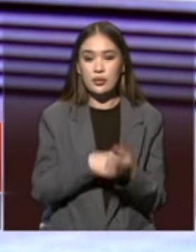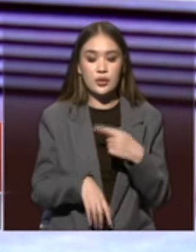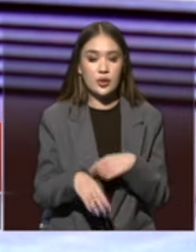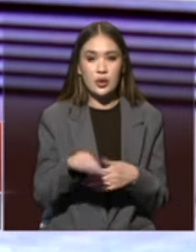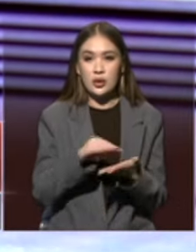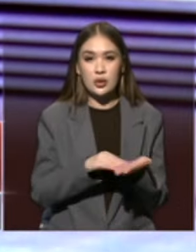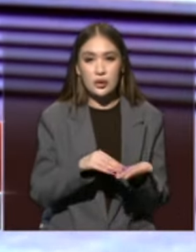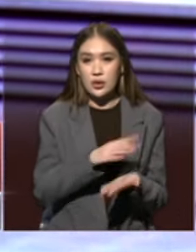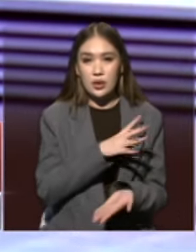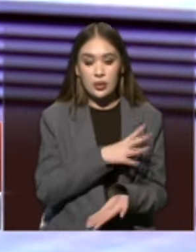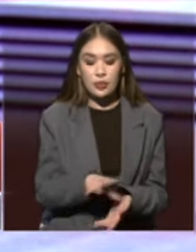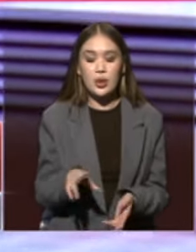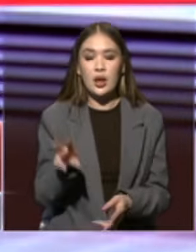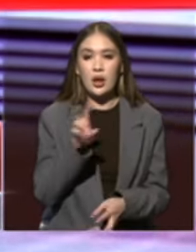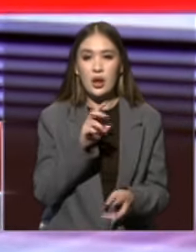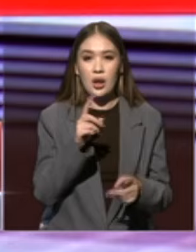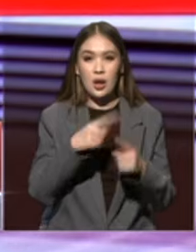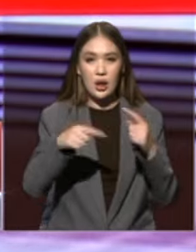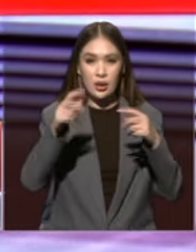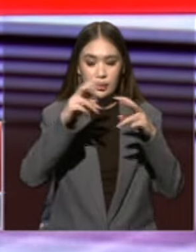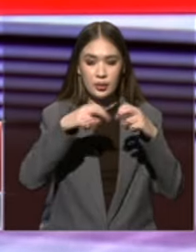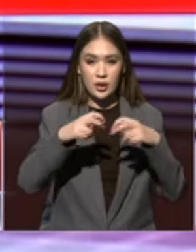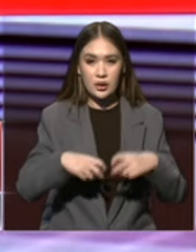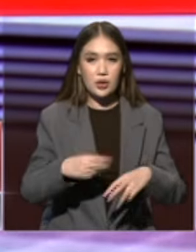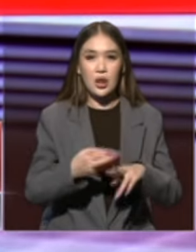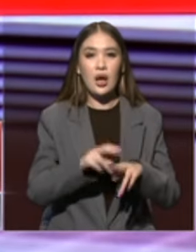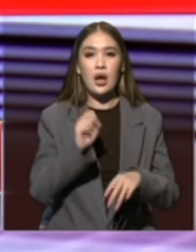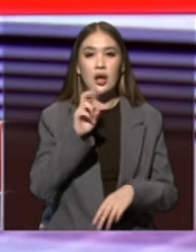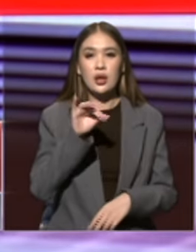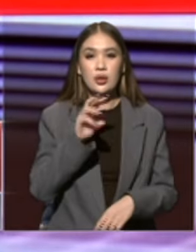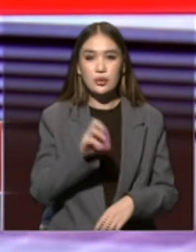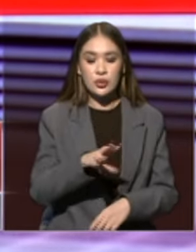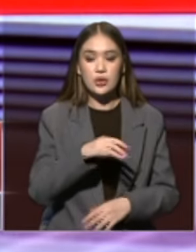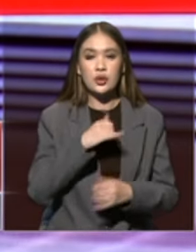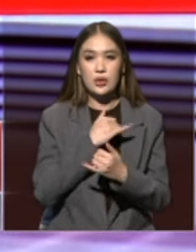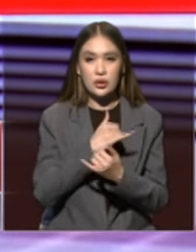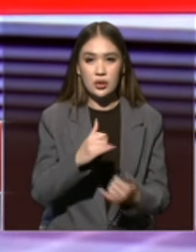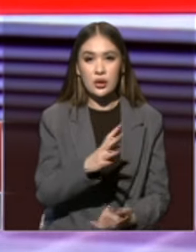учаскелерді қарастырыңыз. Акиматқа осындай ұсыныс берілген негізінен.